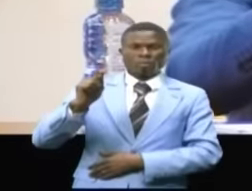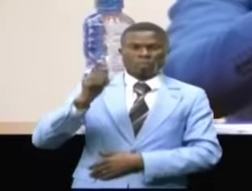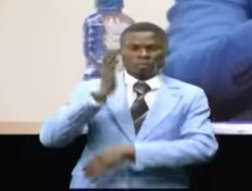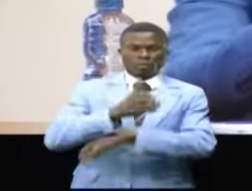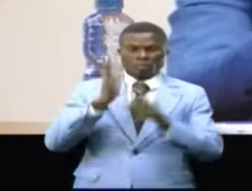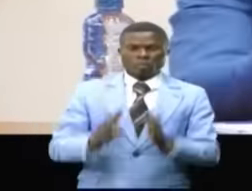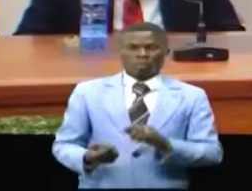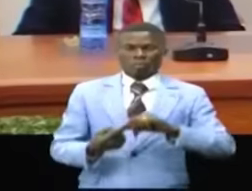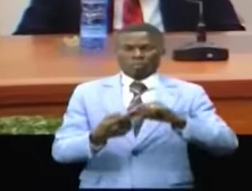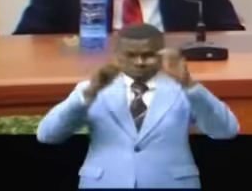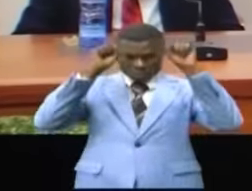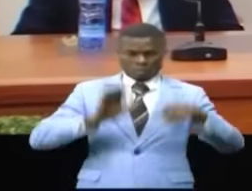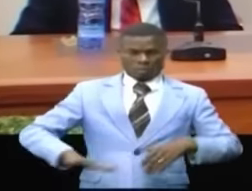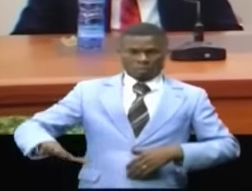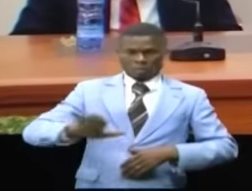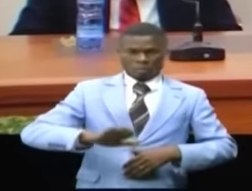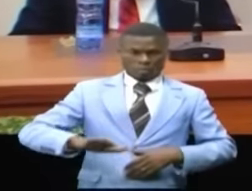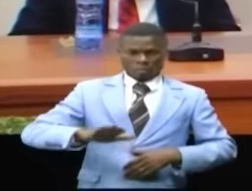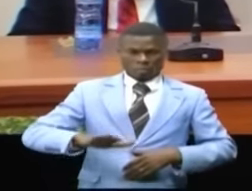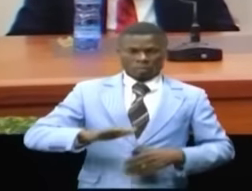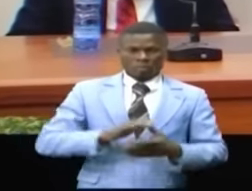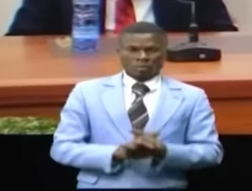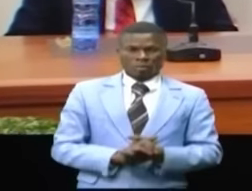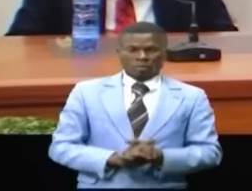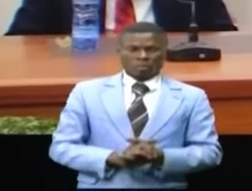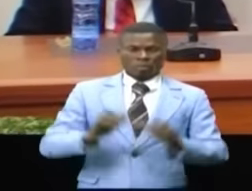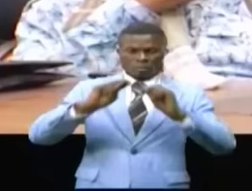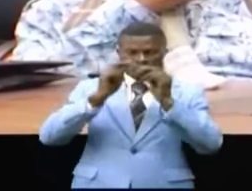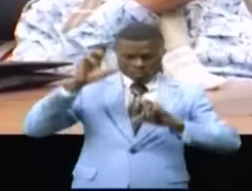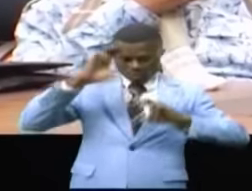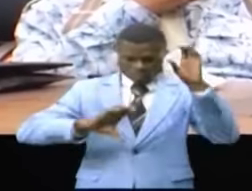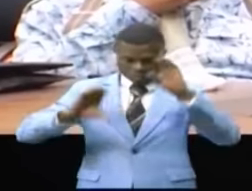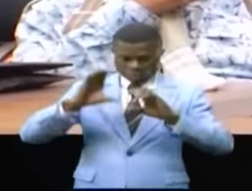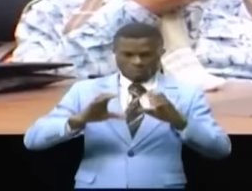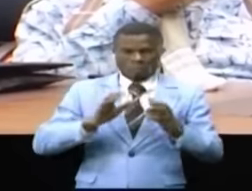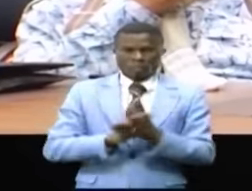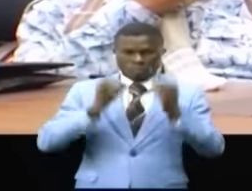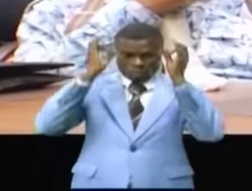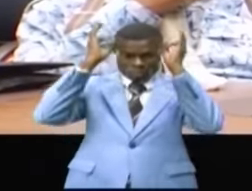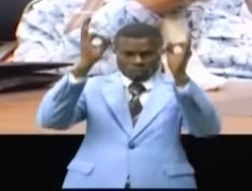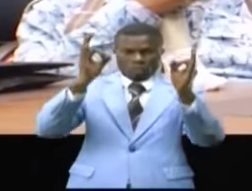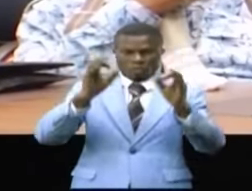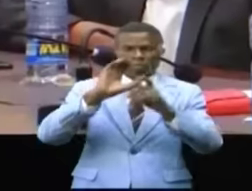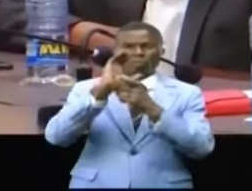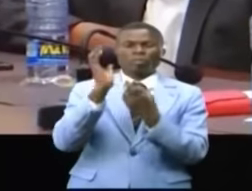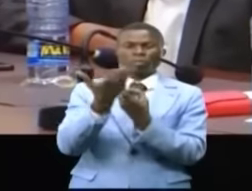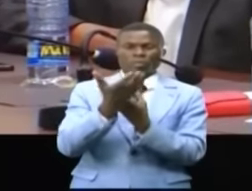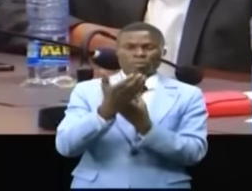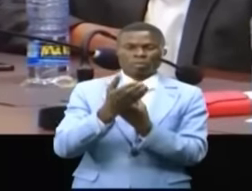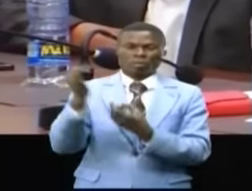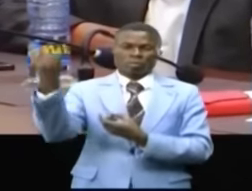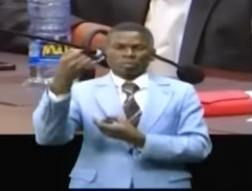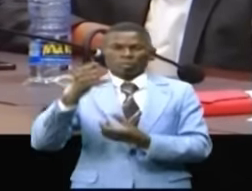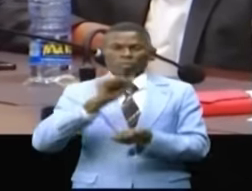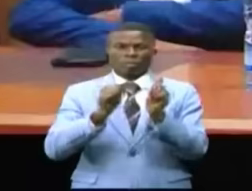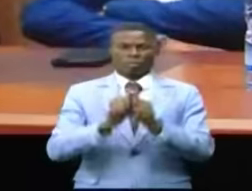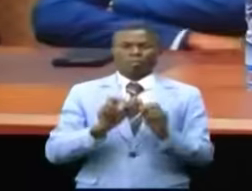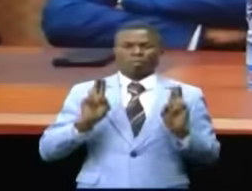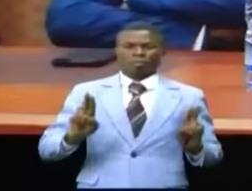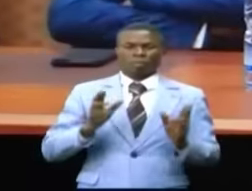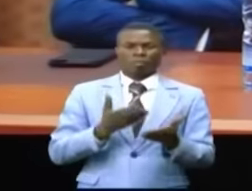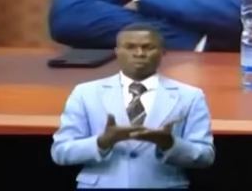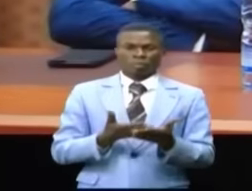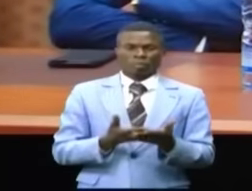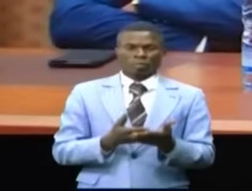du chef de l'État, au collège Recherche scientifique, éducation, culture, arts et questions religieuses.